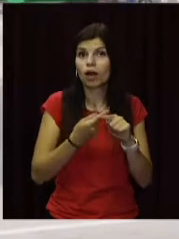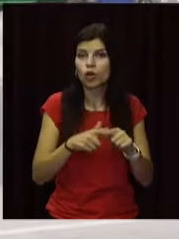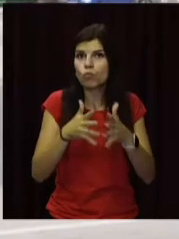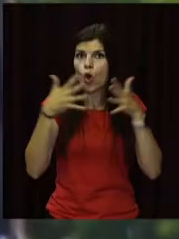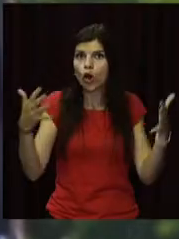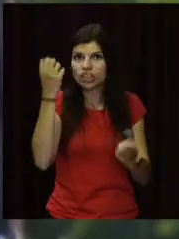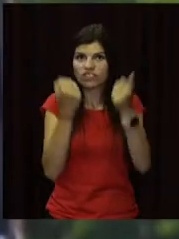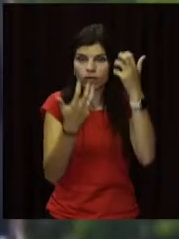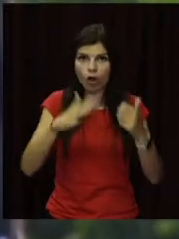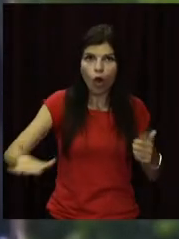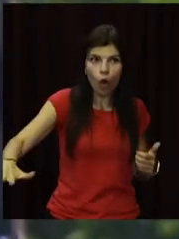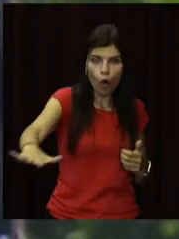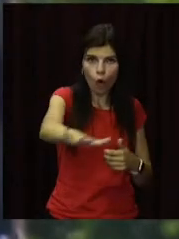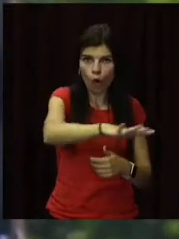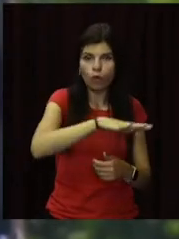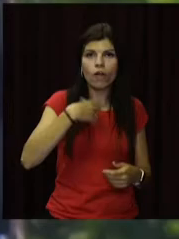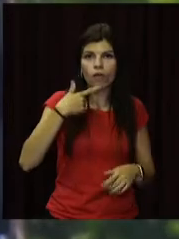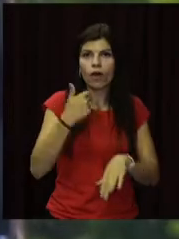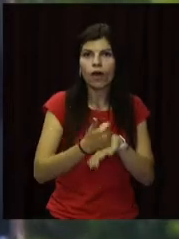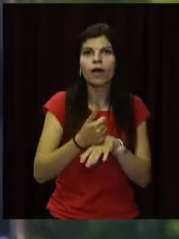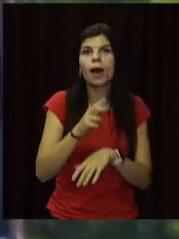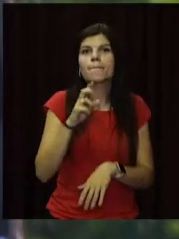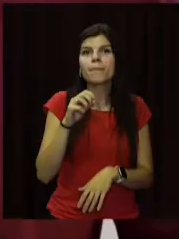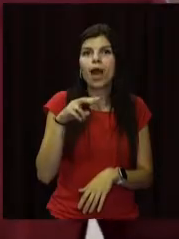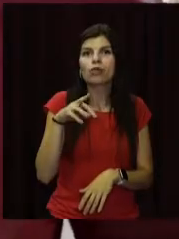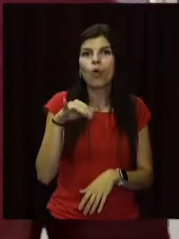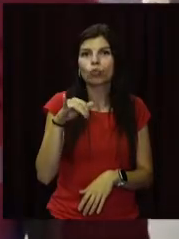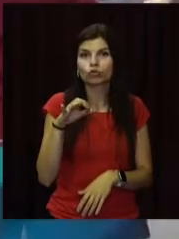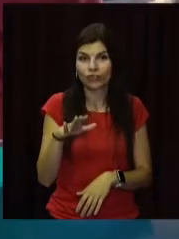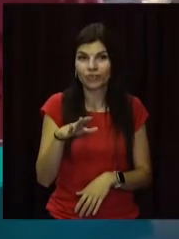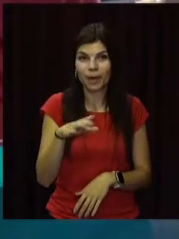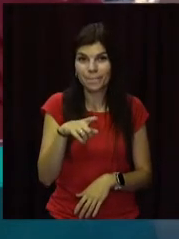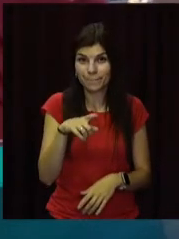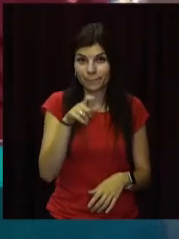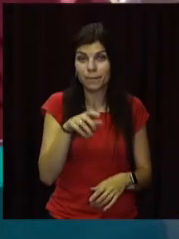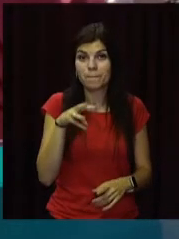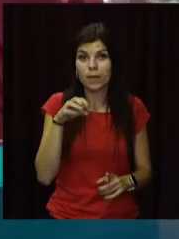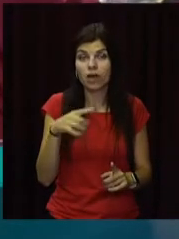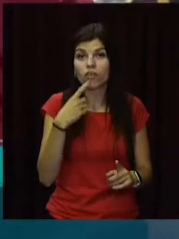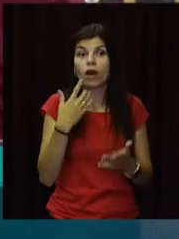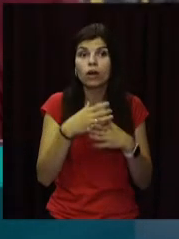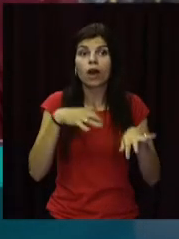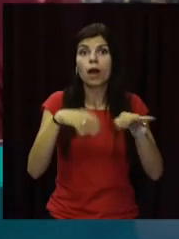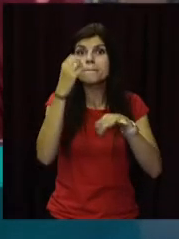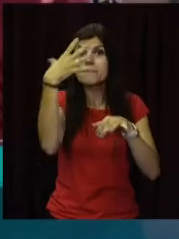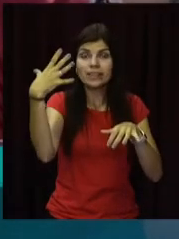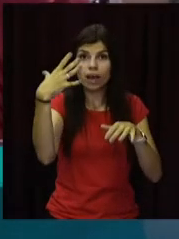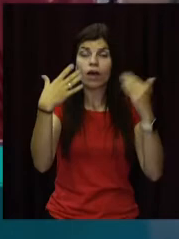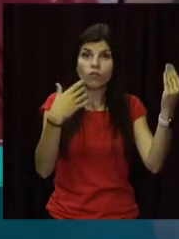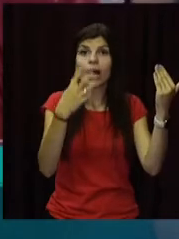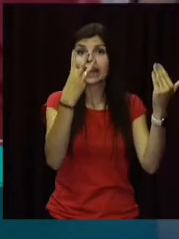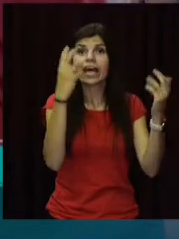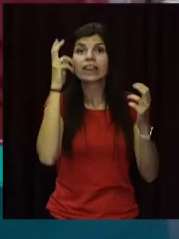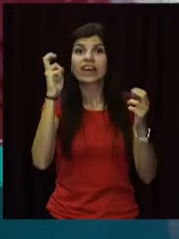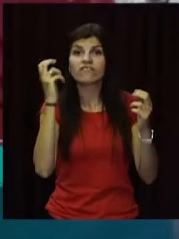найбільший світлофорний об'єкт, говорить міський голова Андрій Білоусов. Він состоїть із 15 транспортних світлофорів, 3 трамвайних